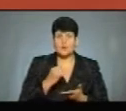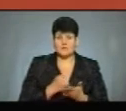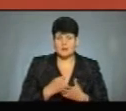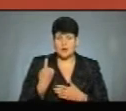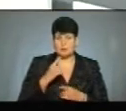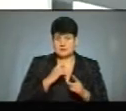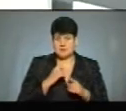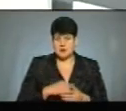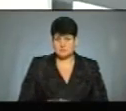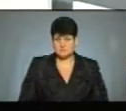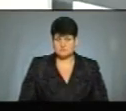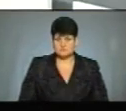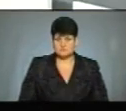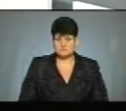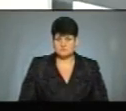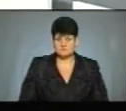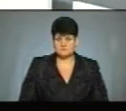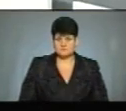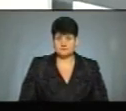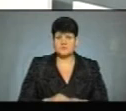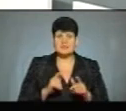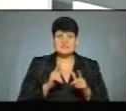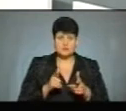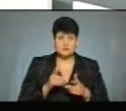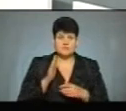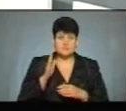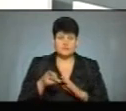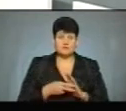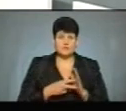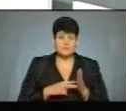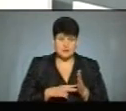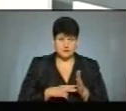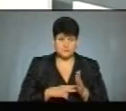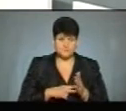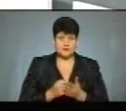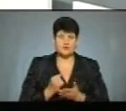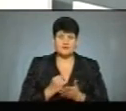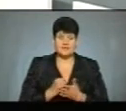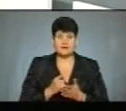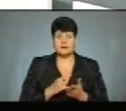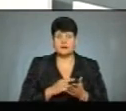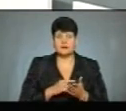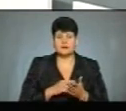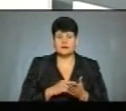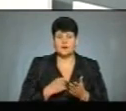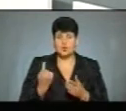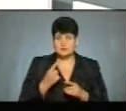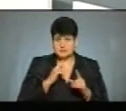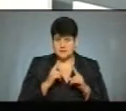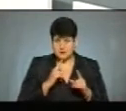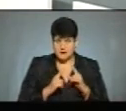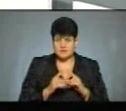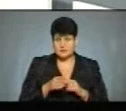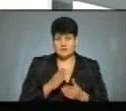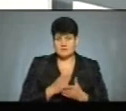рада? Ну, згідно перспективного плану, який ухвалила обласна рада, їх там має бути близько